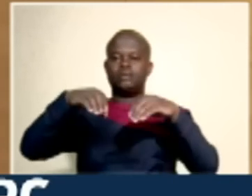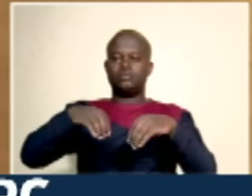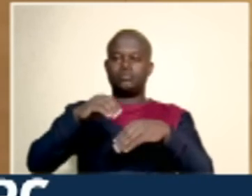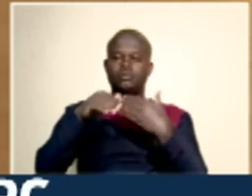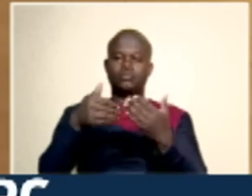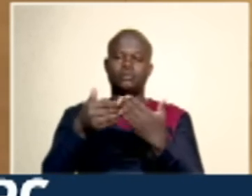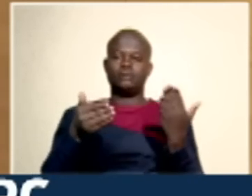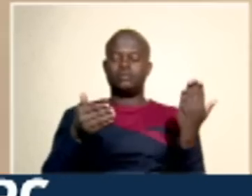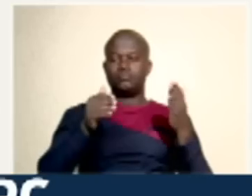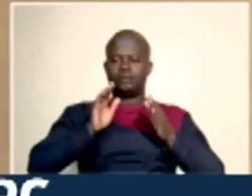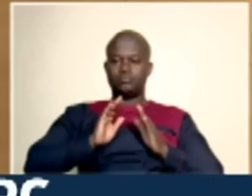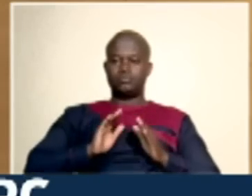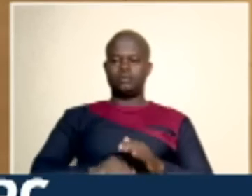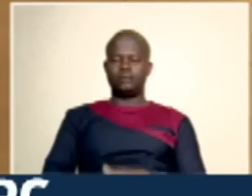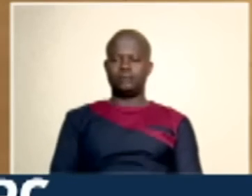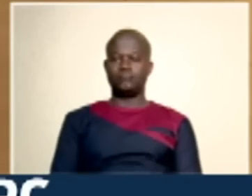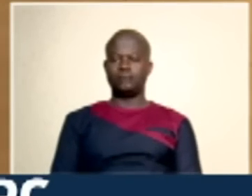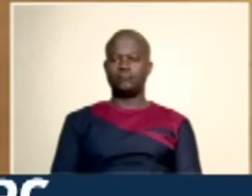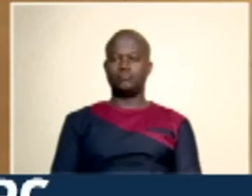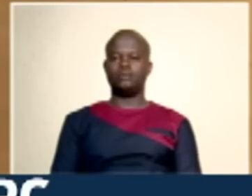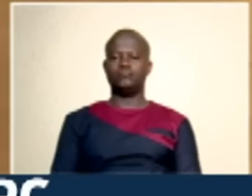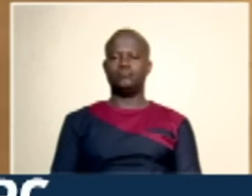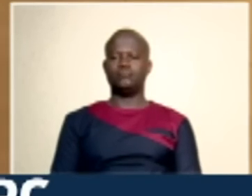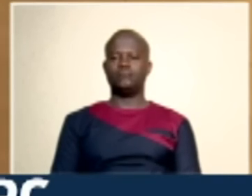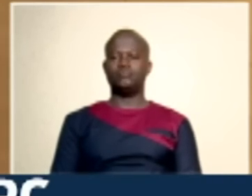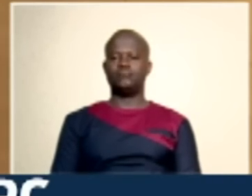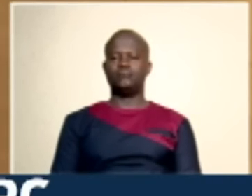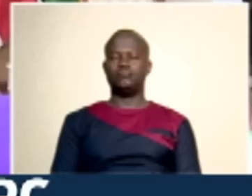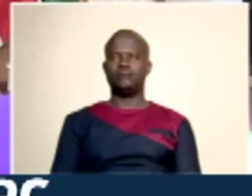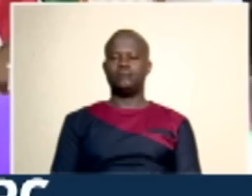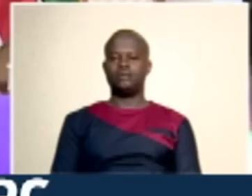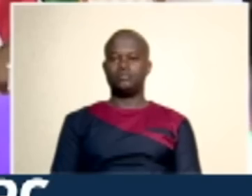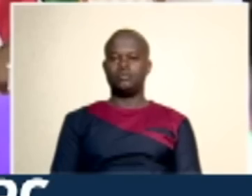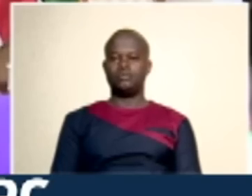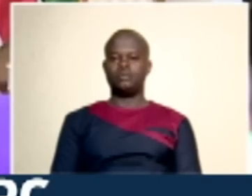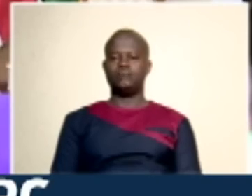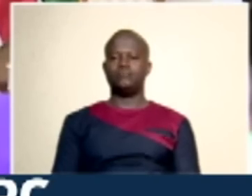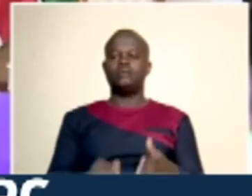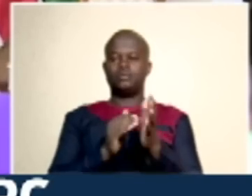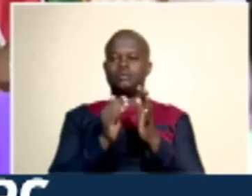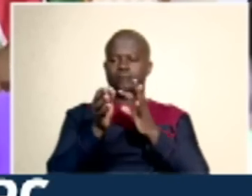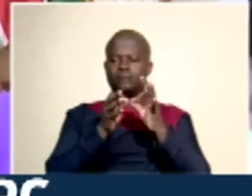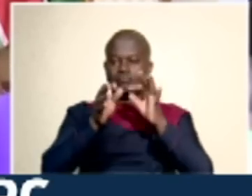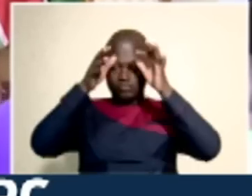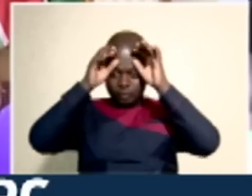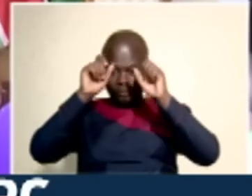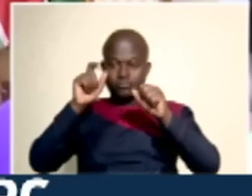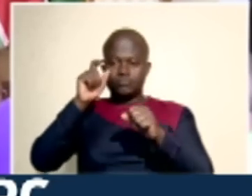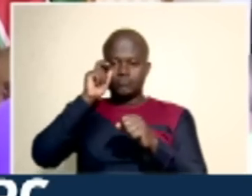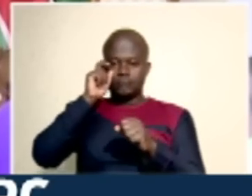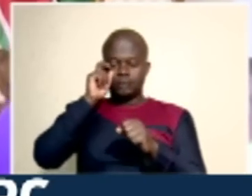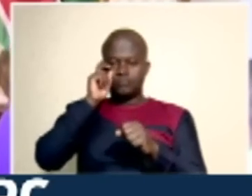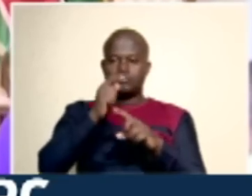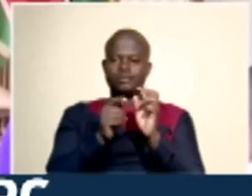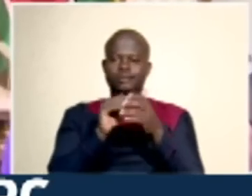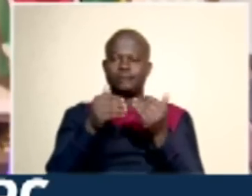Kongo butekane of stabilizing Eastern DRC ibi kandi byashimangiwe na Perezida Paul Kagame